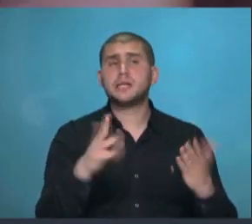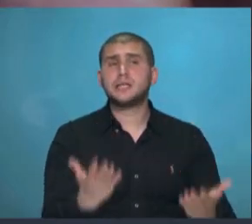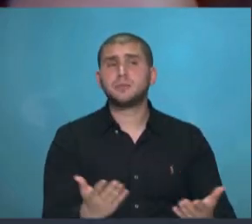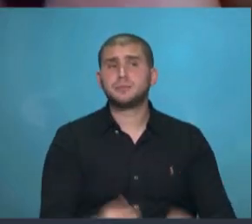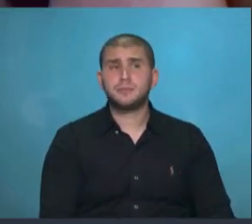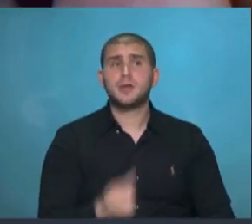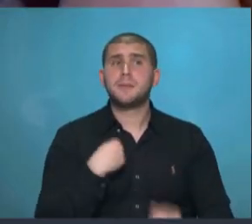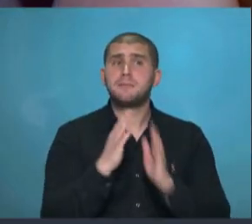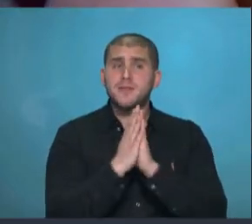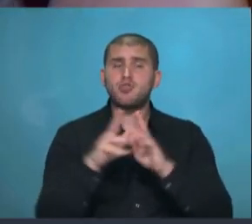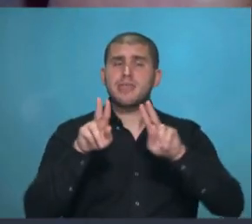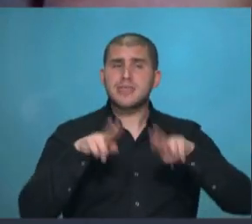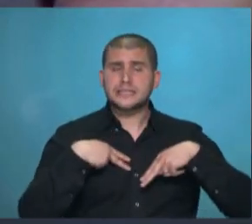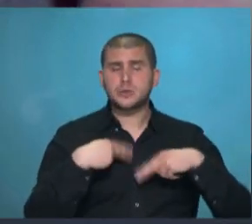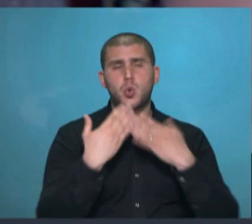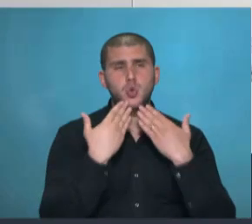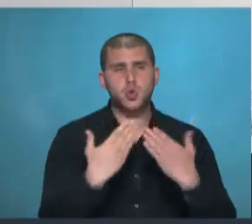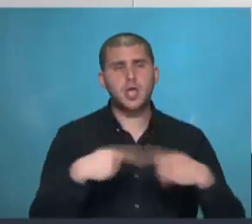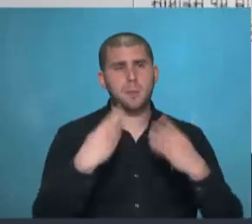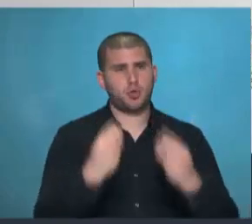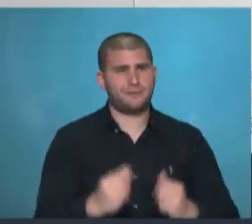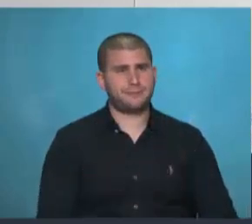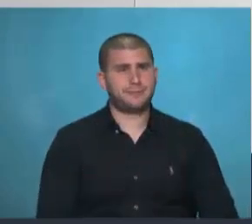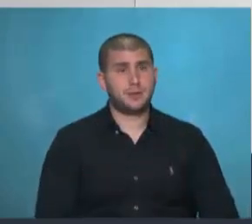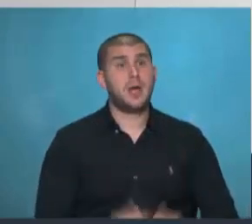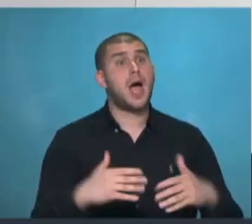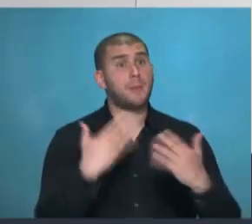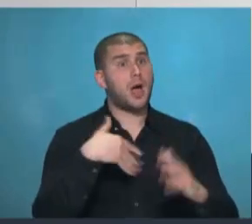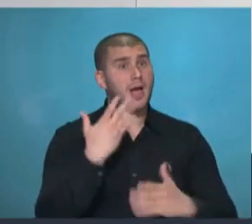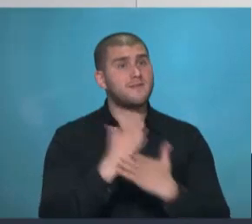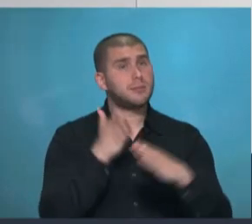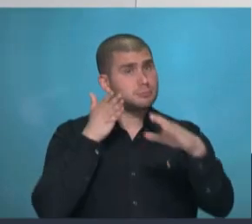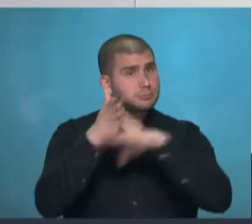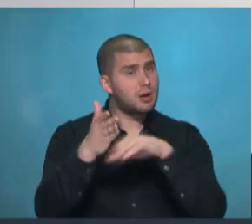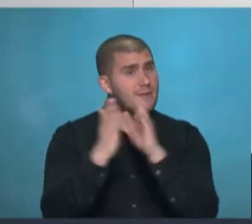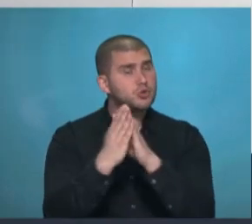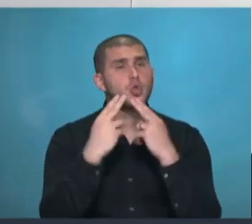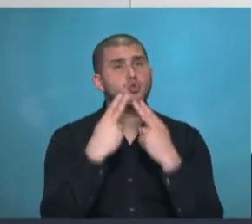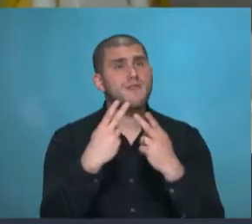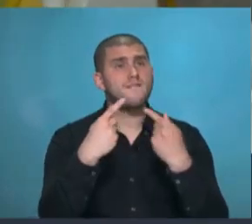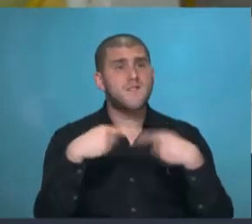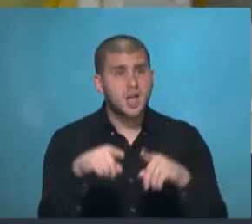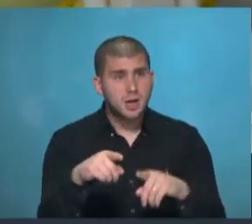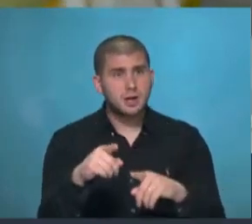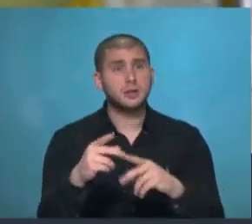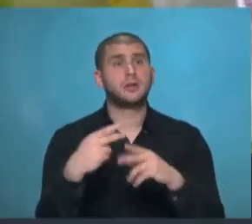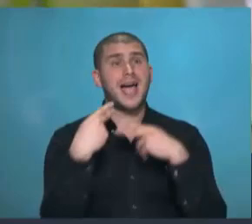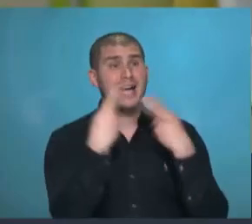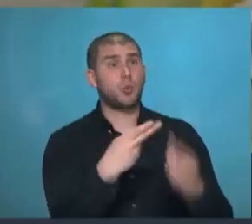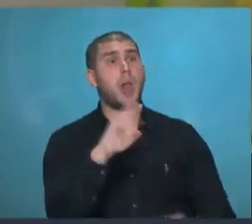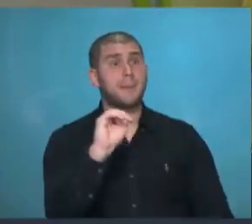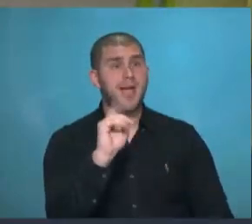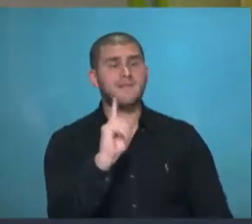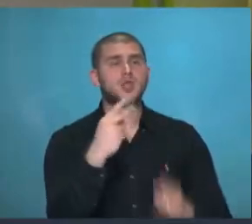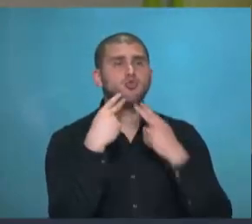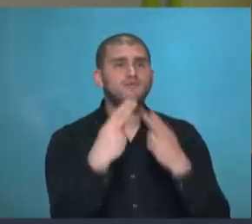2018. מבקש שתעזרו אליי. תודה ויום טוב. הבוקר, אחרי שפנינו לבקש את תגובת הוועדה, חזרו למלך נר, אבל לא